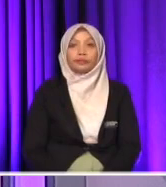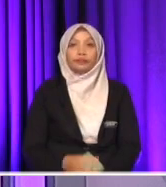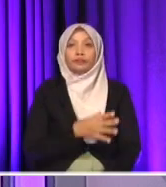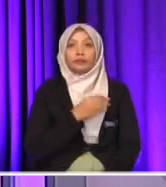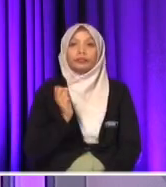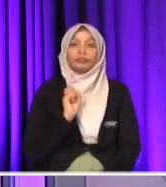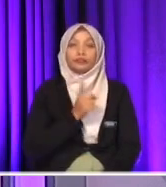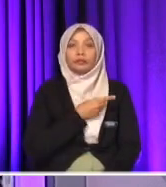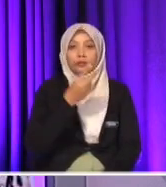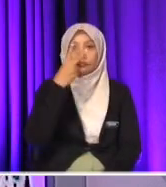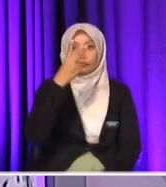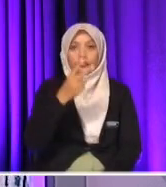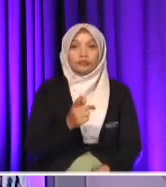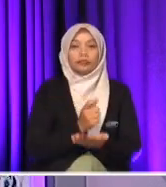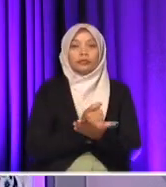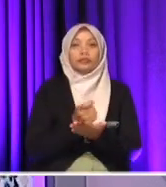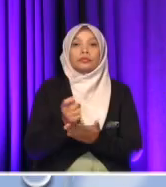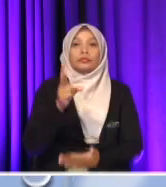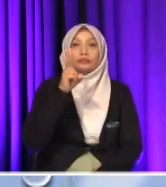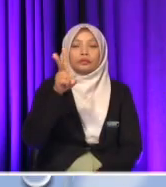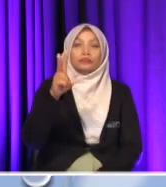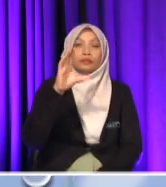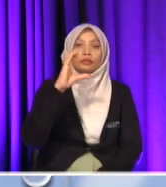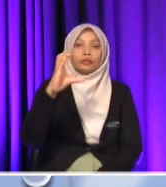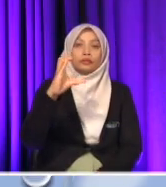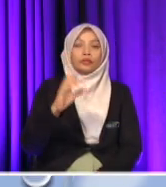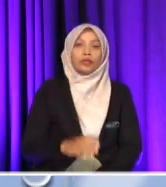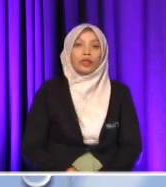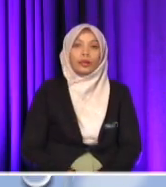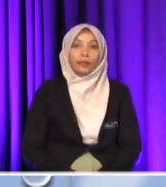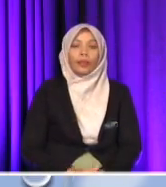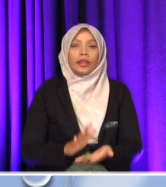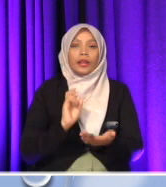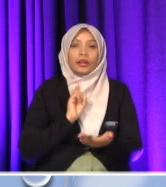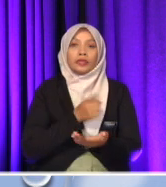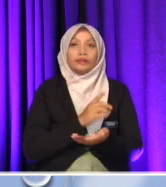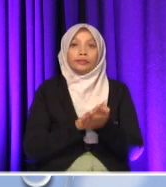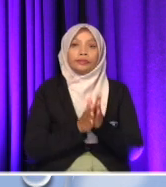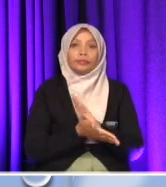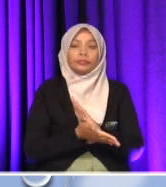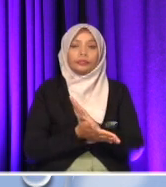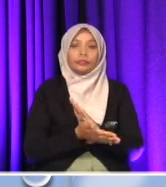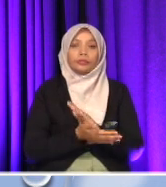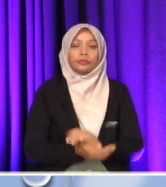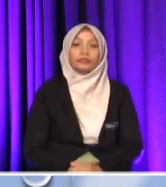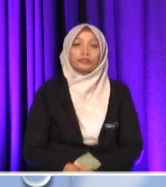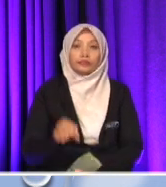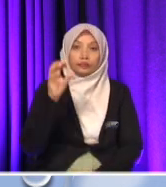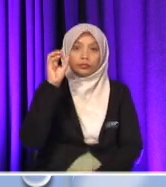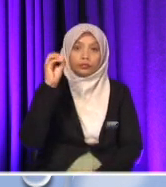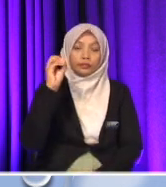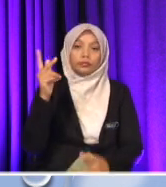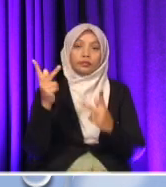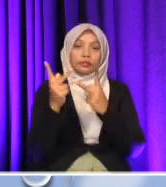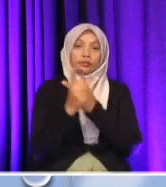kita tengok yang seterusnya VC, sama juga kita boleh apply ke Ohm's Law, hukum Ohm tadi kan. Okay, kita masukkan nilai, kita darab, so